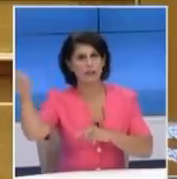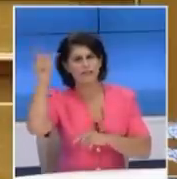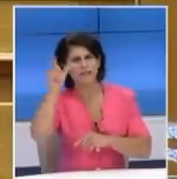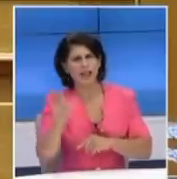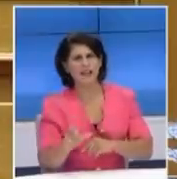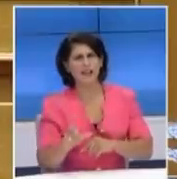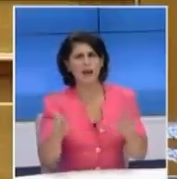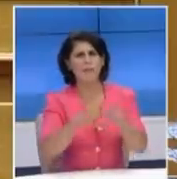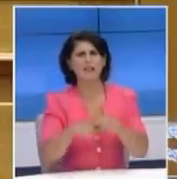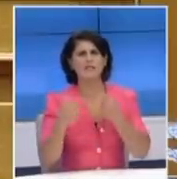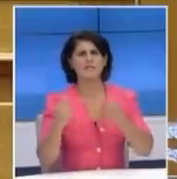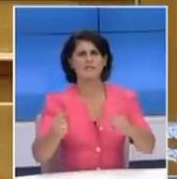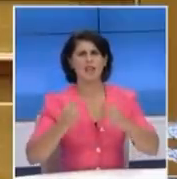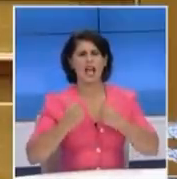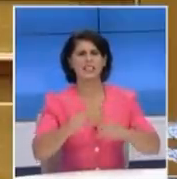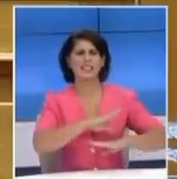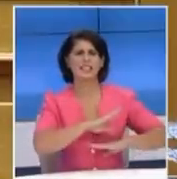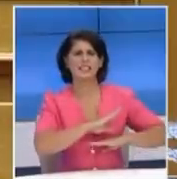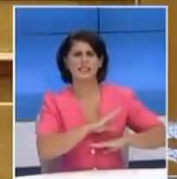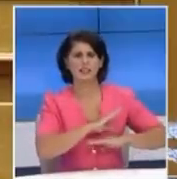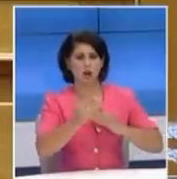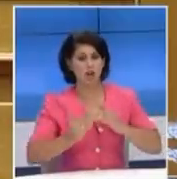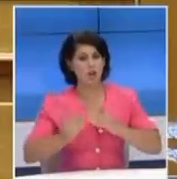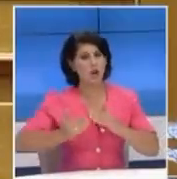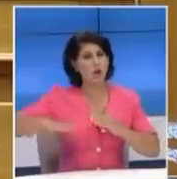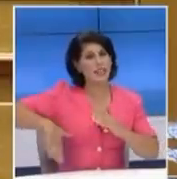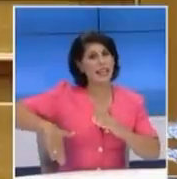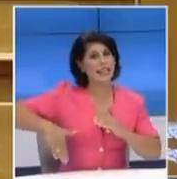κάνουν κοινά γυμνάσια με τους Τούρκους κάτω από την Κρήτη.